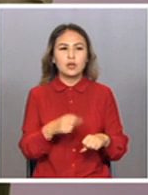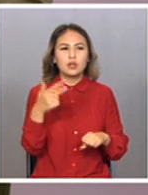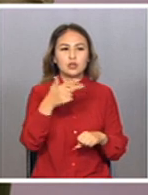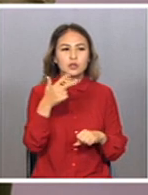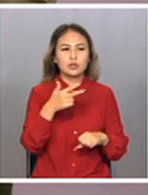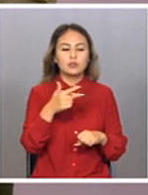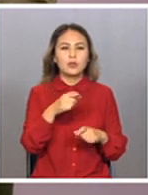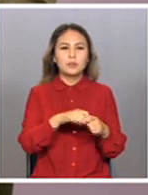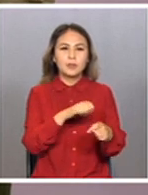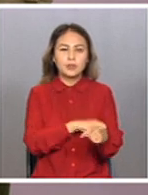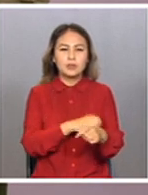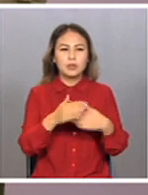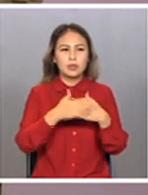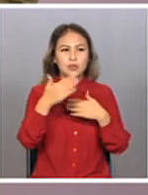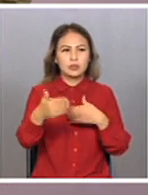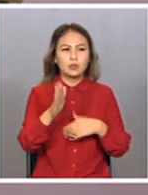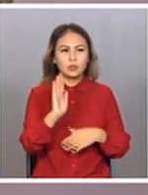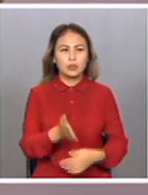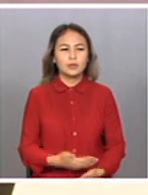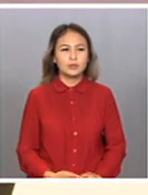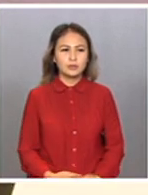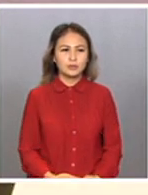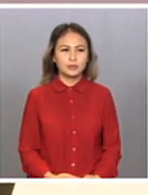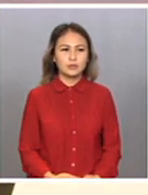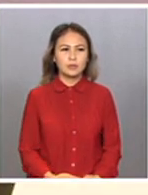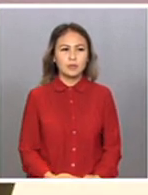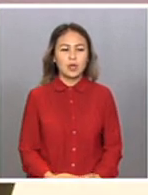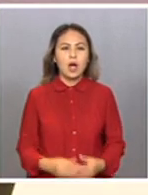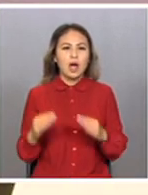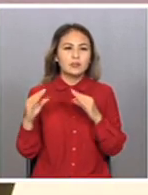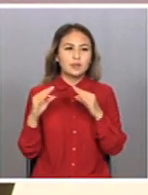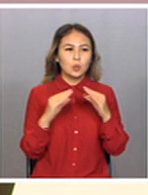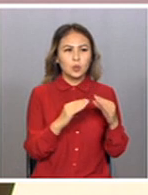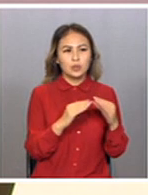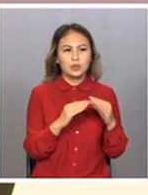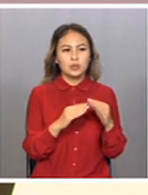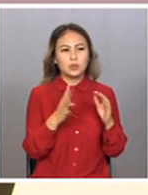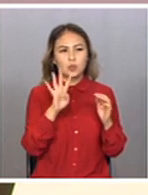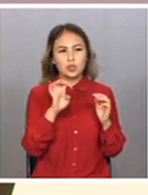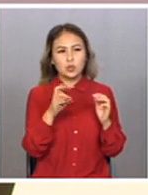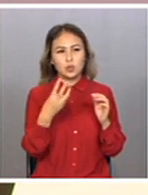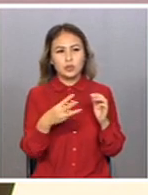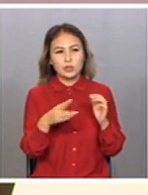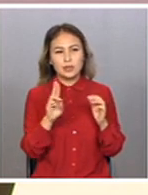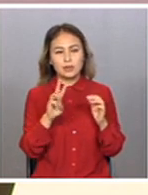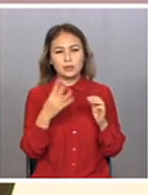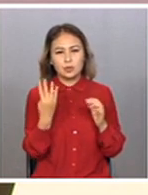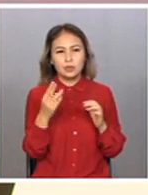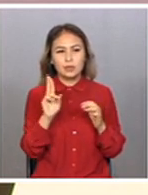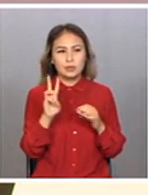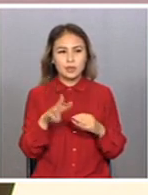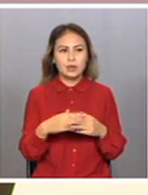метр арақашықтықты жүріп өтеді екен. Автокөлік 434 километр